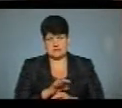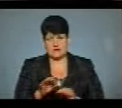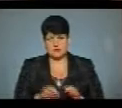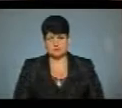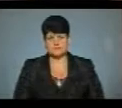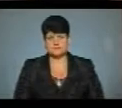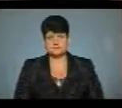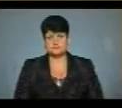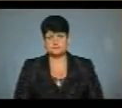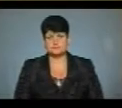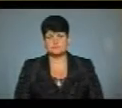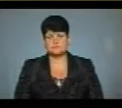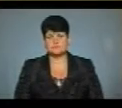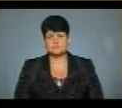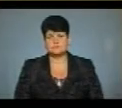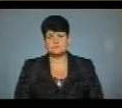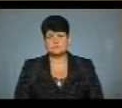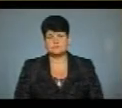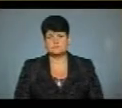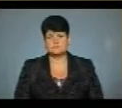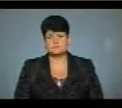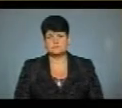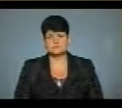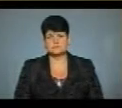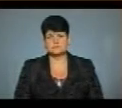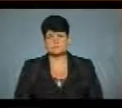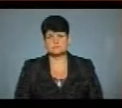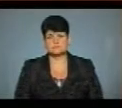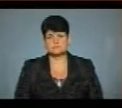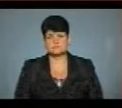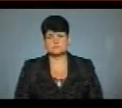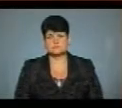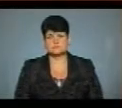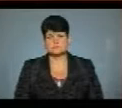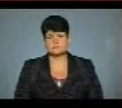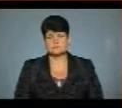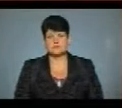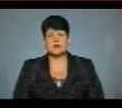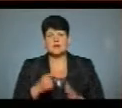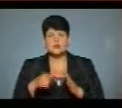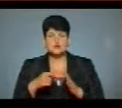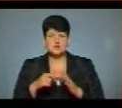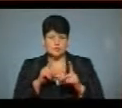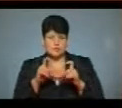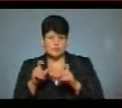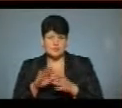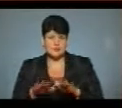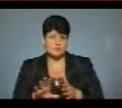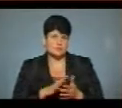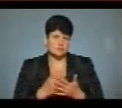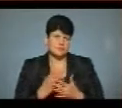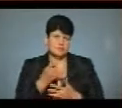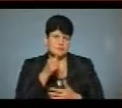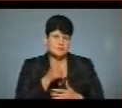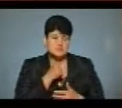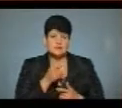Діана Ярошенко, Анатолій Саченко. Новини на Суспільному. Тернопіль. Зйомки дітей тривали близько місяця. В